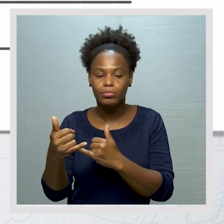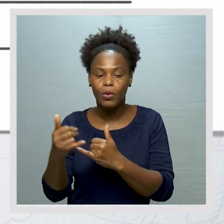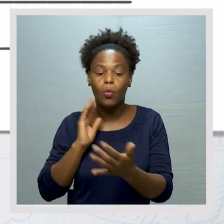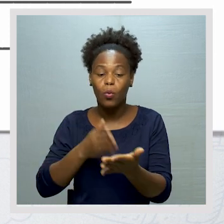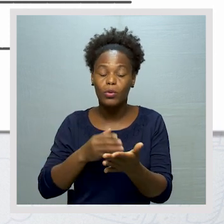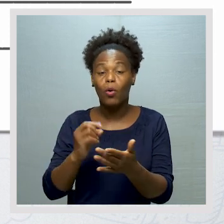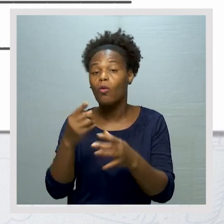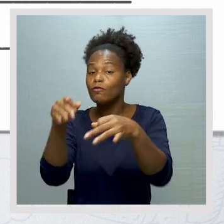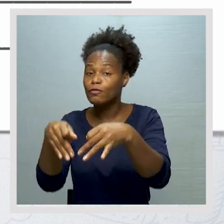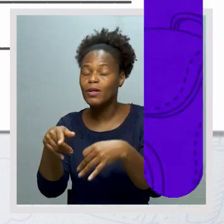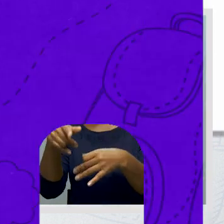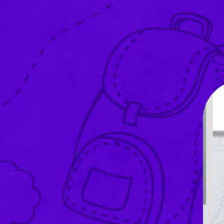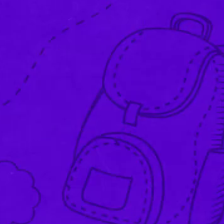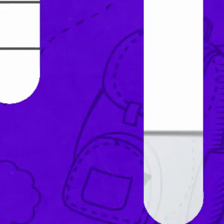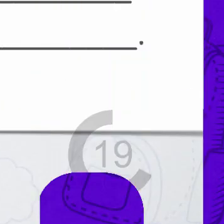vues. C'est bon?